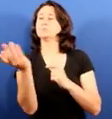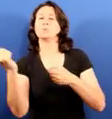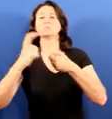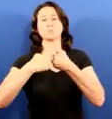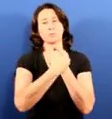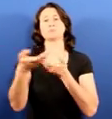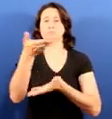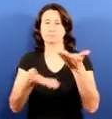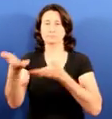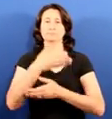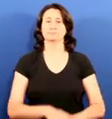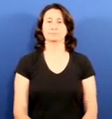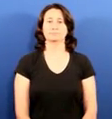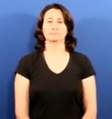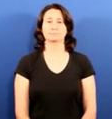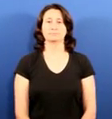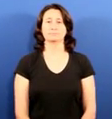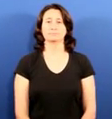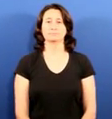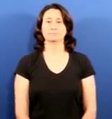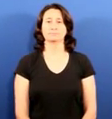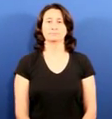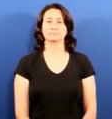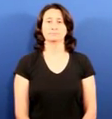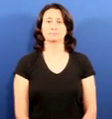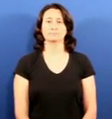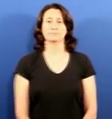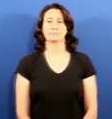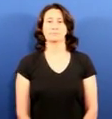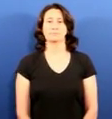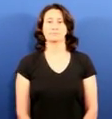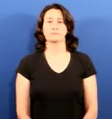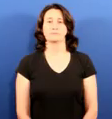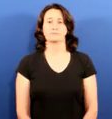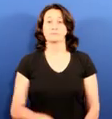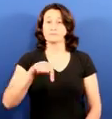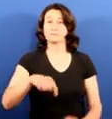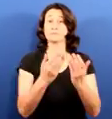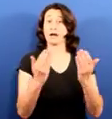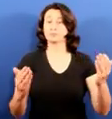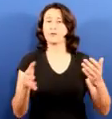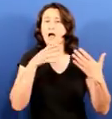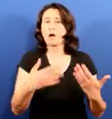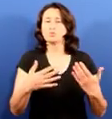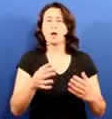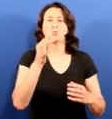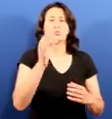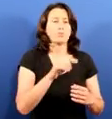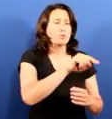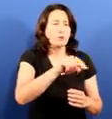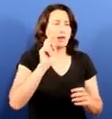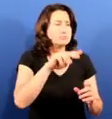Derio, Galdakao, Portugalete, Ortuella eta Gernika Lumo udalen laguntzarekin. Aurtengo edizioan,